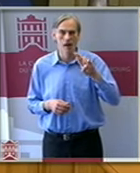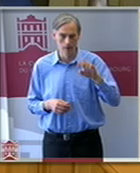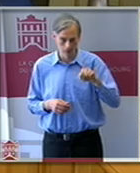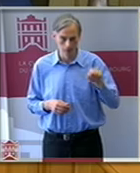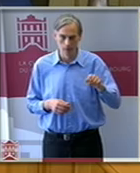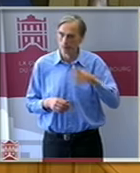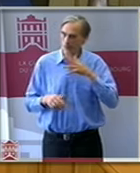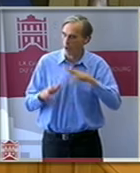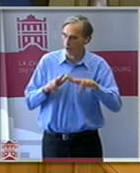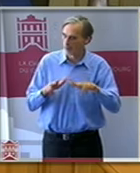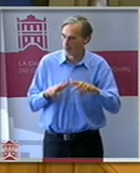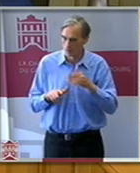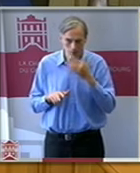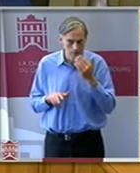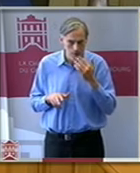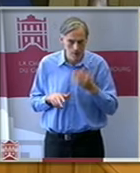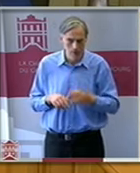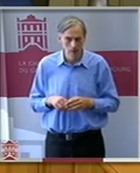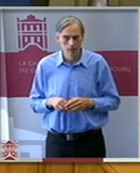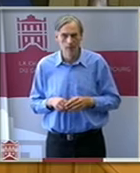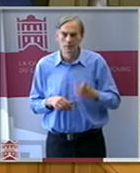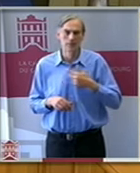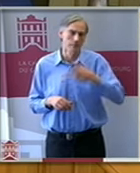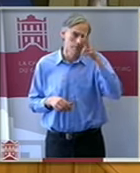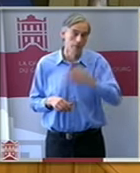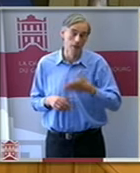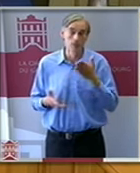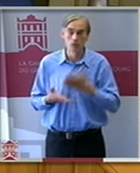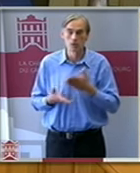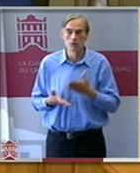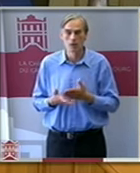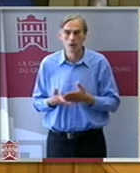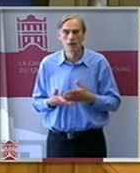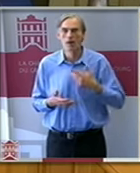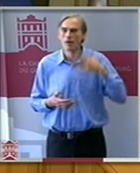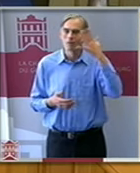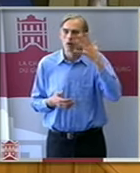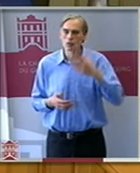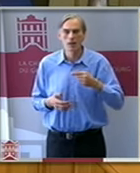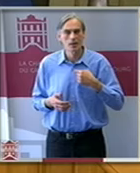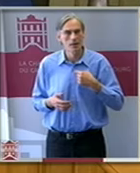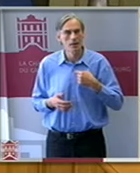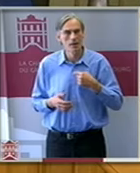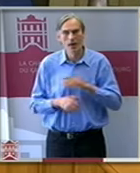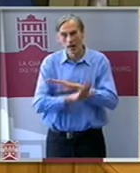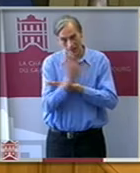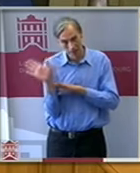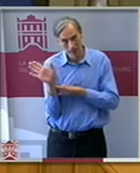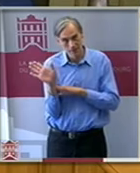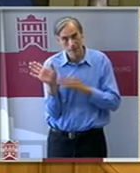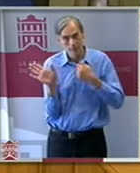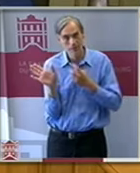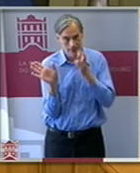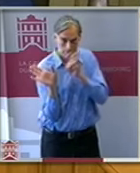ein fürchterliches Frechheit. Aber wenn ich am ganz riesen Eck sitze, da gebe ich ganz vielsichtig umgehen mit dem